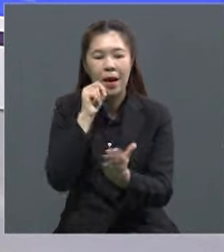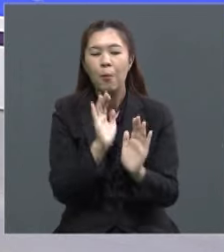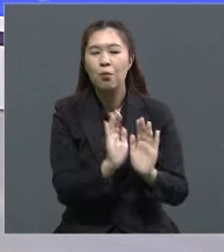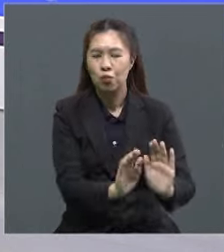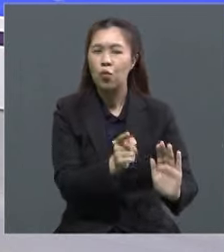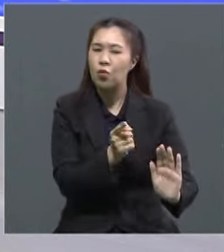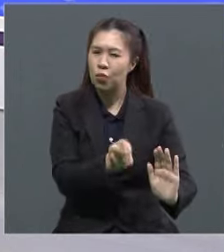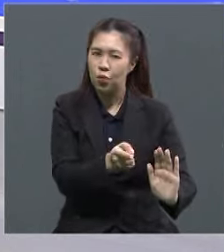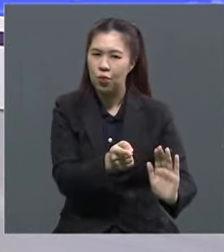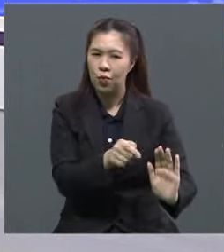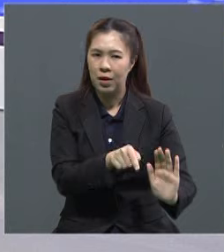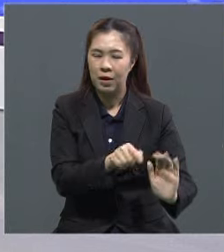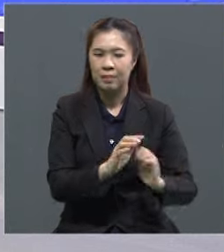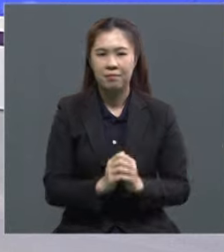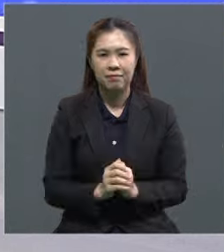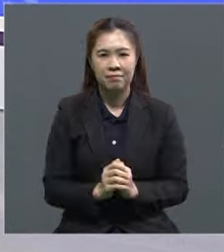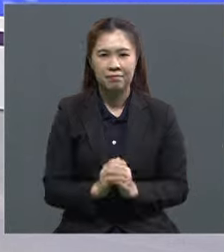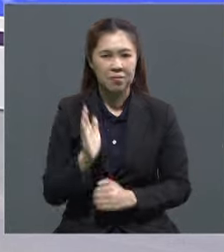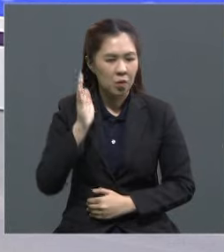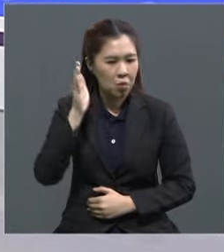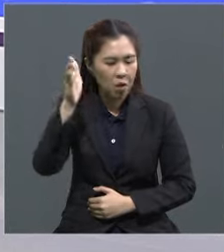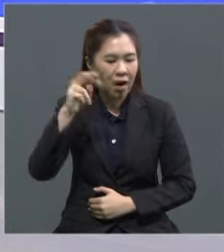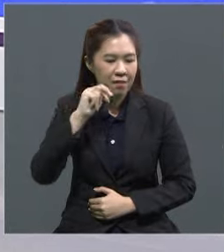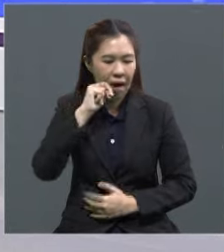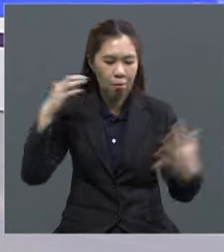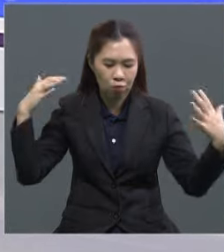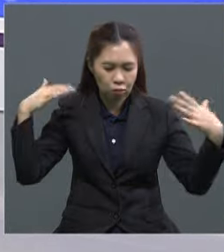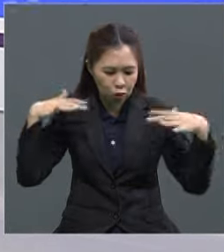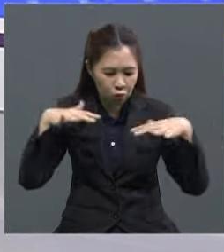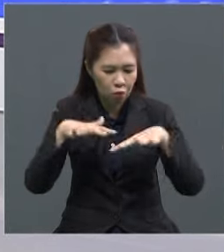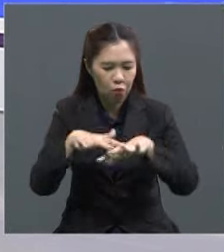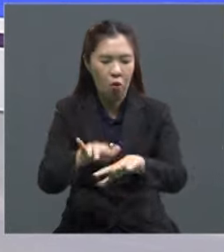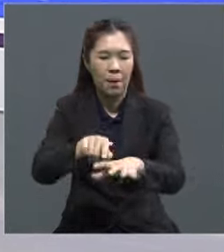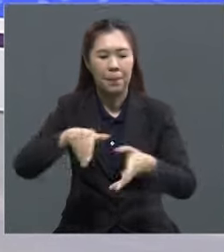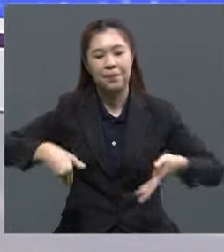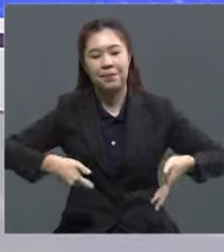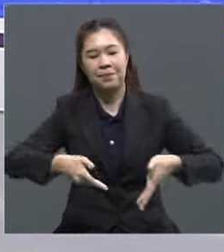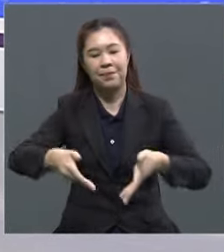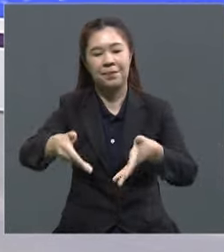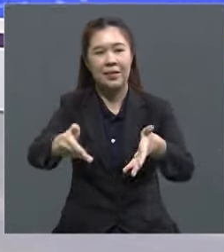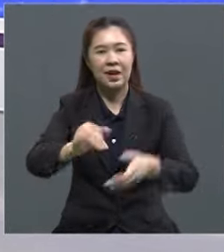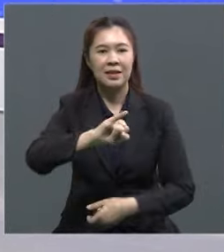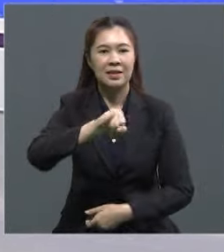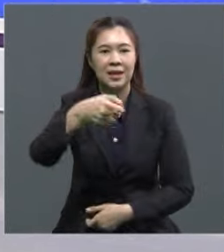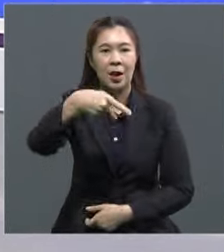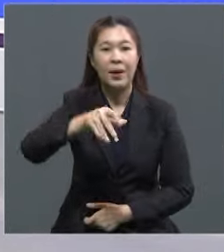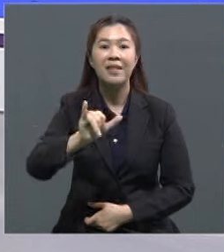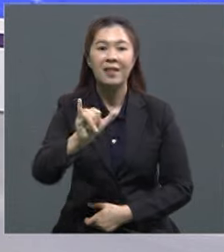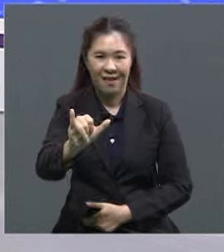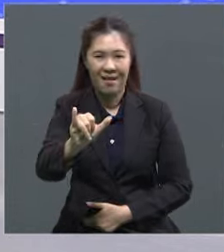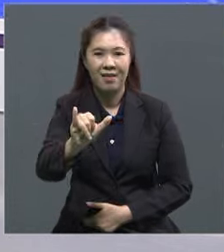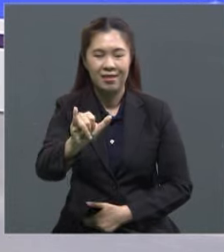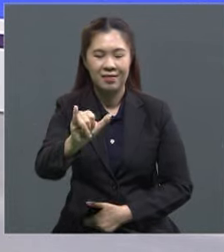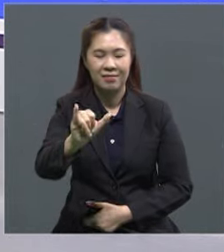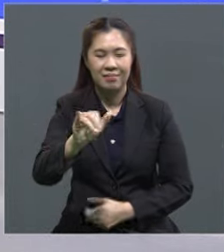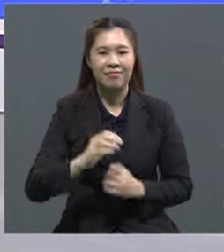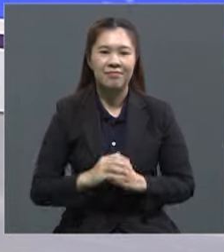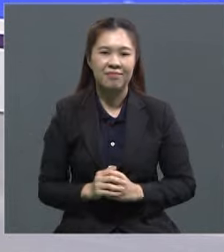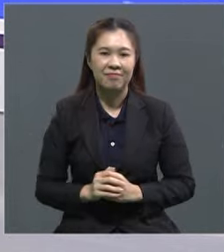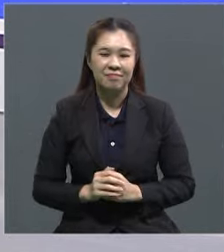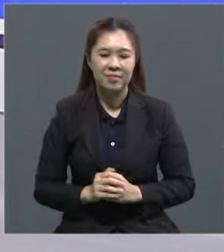จะน้ำสุดท้ายแล้วมันก็จะมารวมกันที่จะมาเป็นดุ่มเจ้าพระยาก็จะเป็นในส่วนของทางแม่น้ำน่านใช่